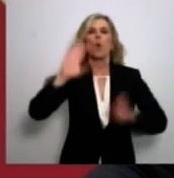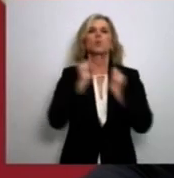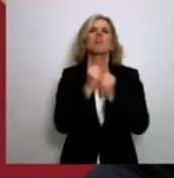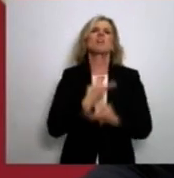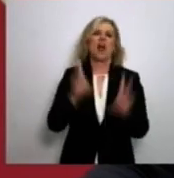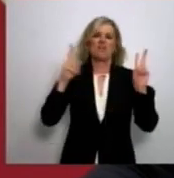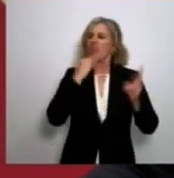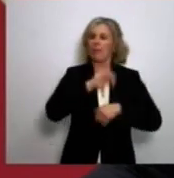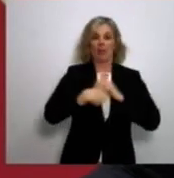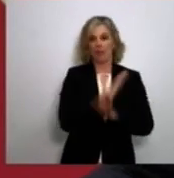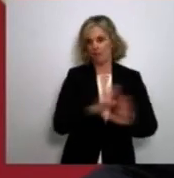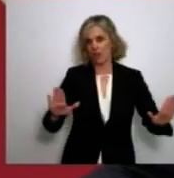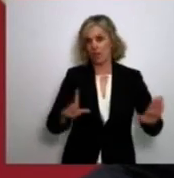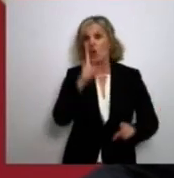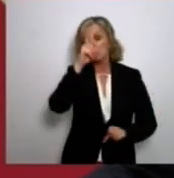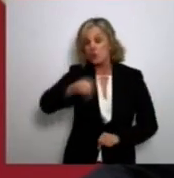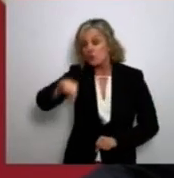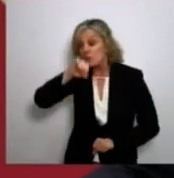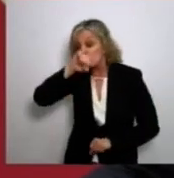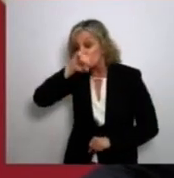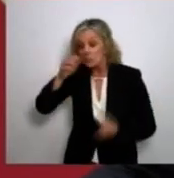φιλελευθερισμοί. Αυτό το οποίο μας καίει